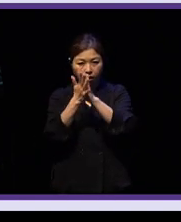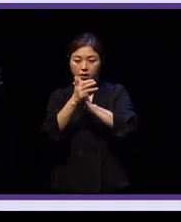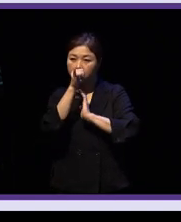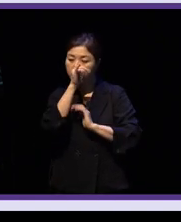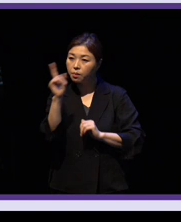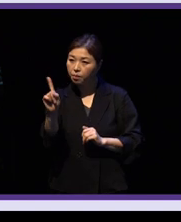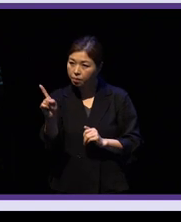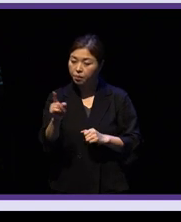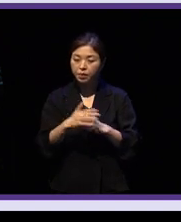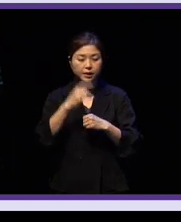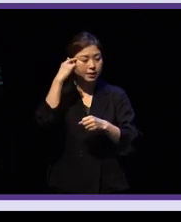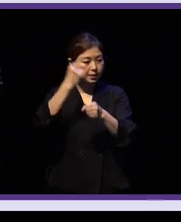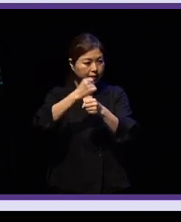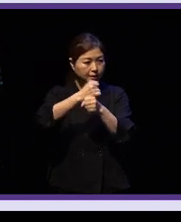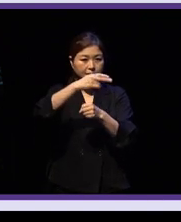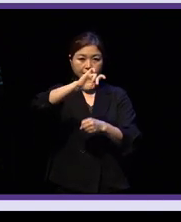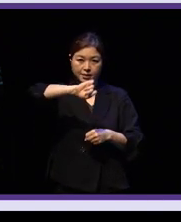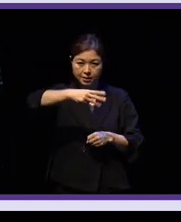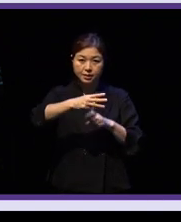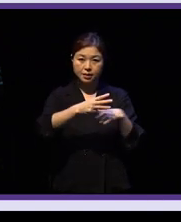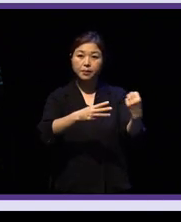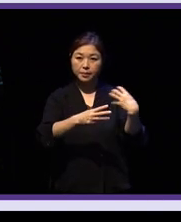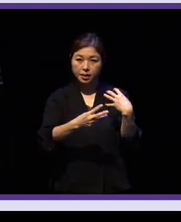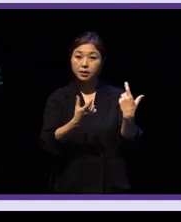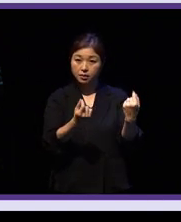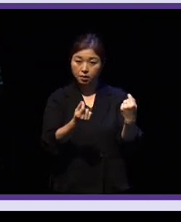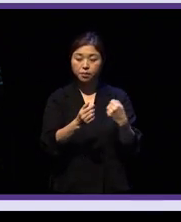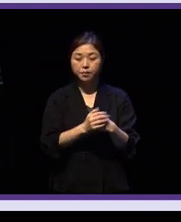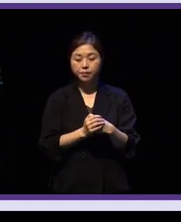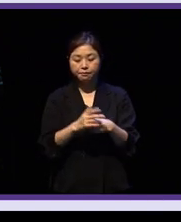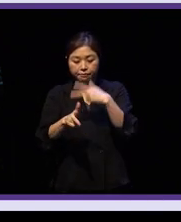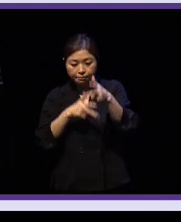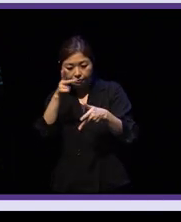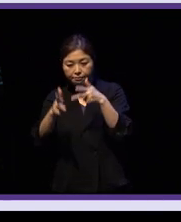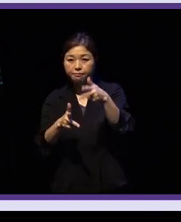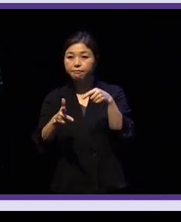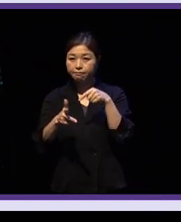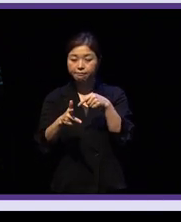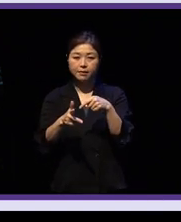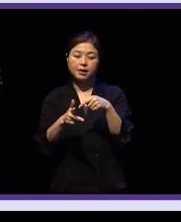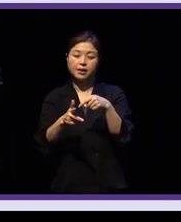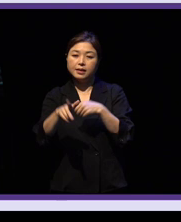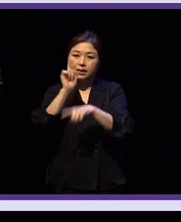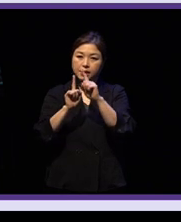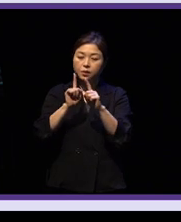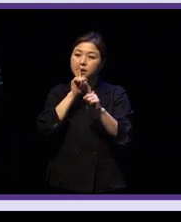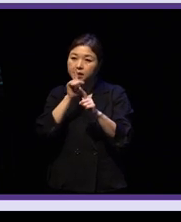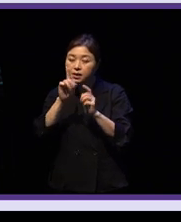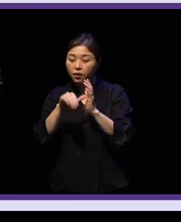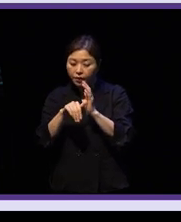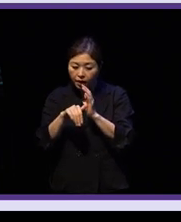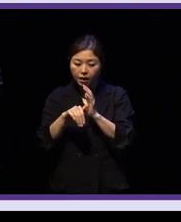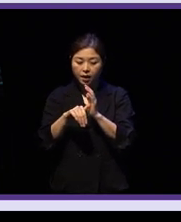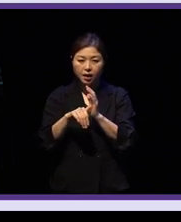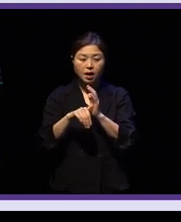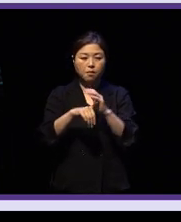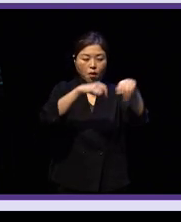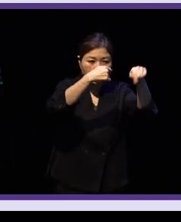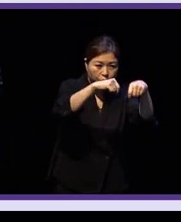아까 창작 상실 쪽에서도 아마 말씀드린 것 같은데 저희 사업이 지원신청 단계에서 연출진 주요